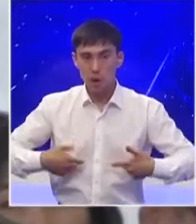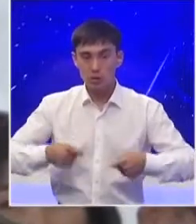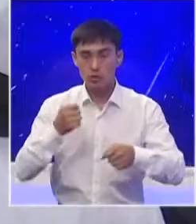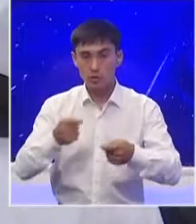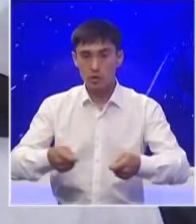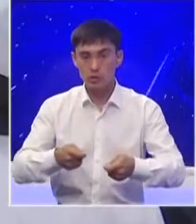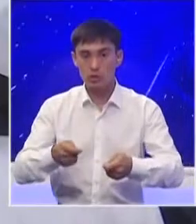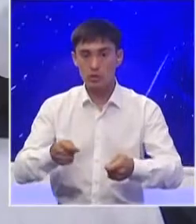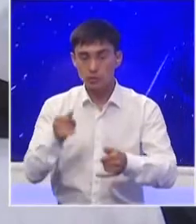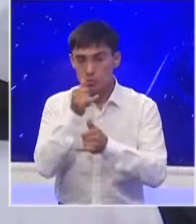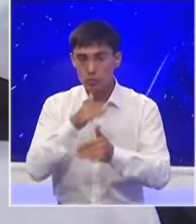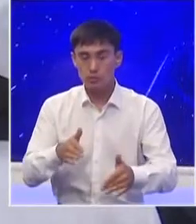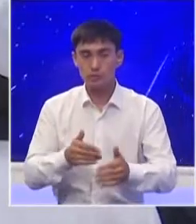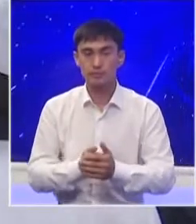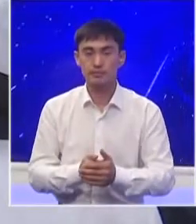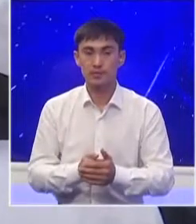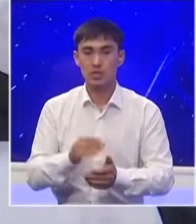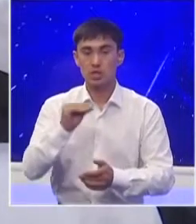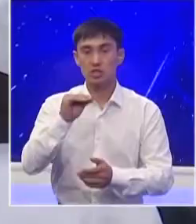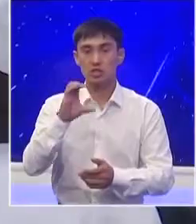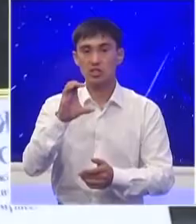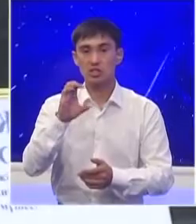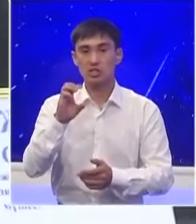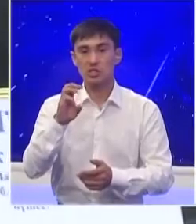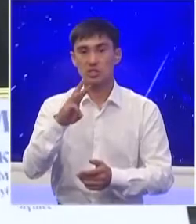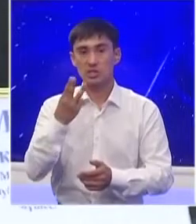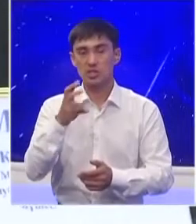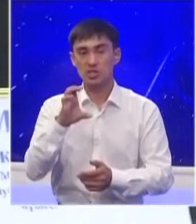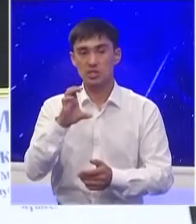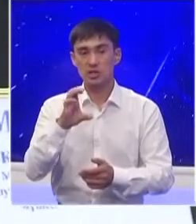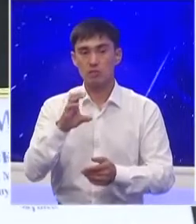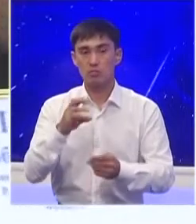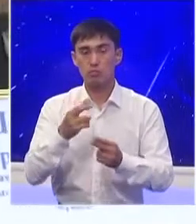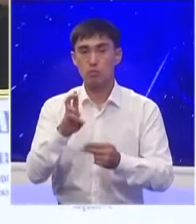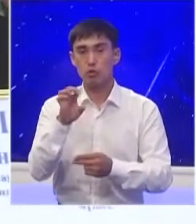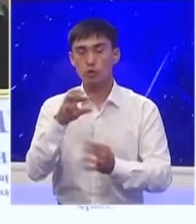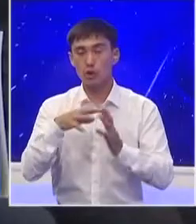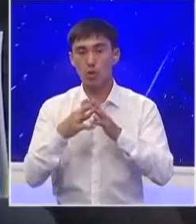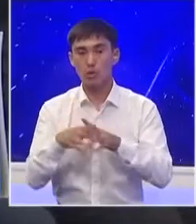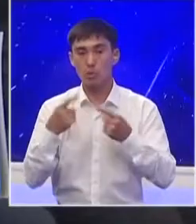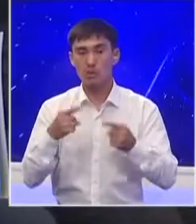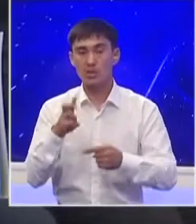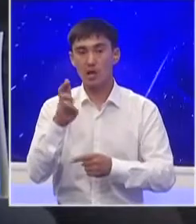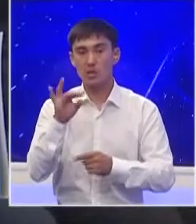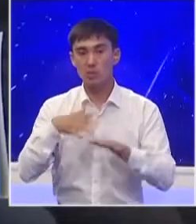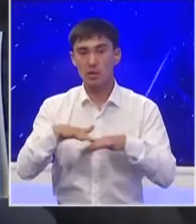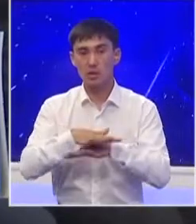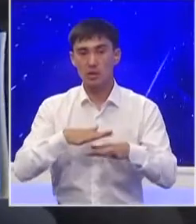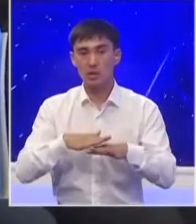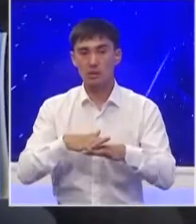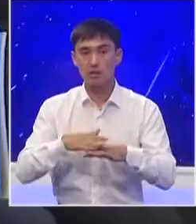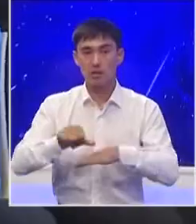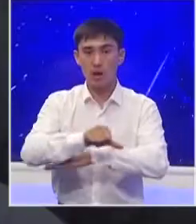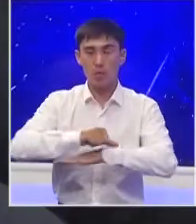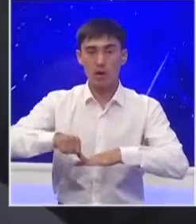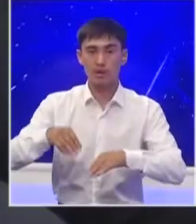жағдайымыз жоқ. Алатау Дейри жауапкершілік шектеулі серіктестігі емдеген жердің ішінде Бостан ауылынан өзге Қаспан елді мекенінің де аумағы кіреді. Арнай